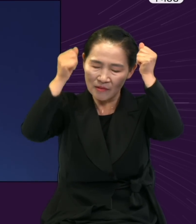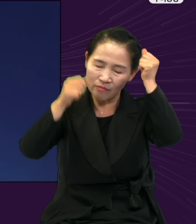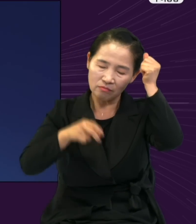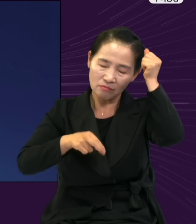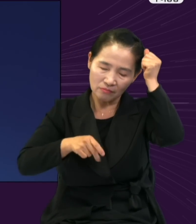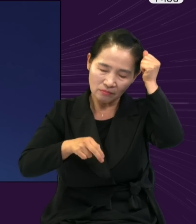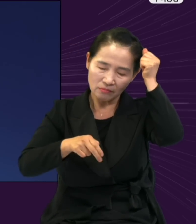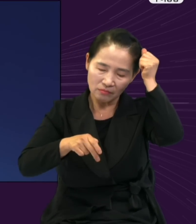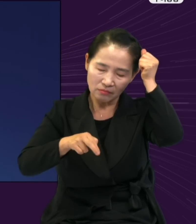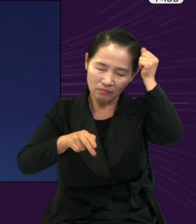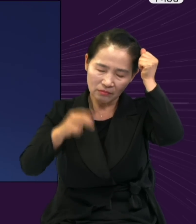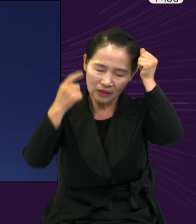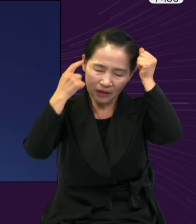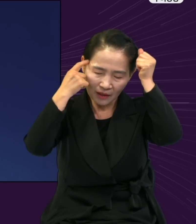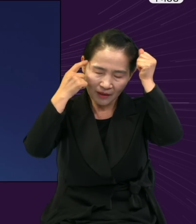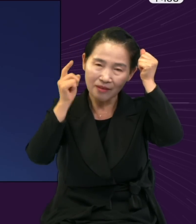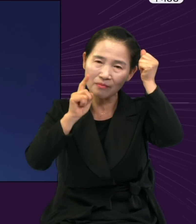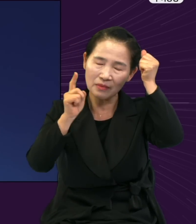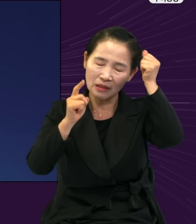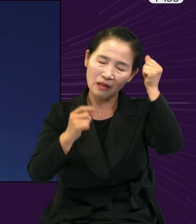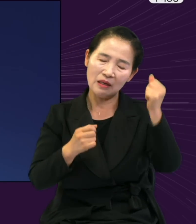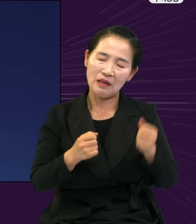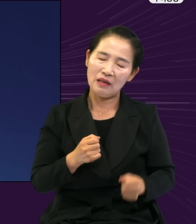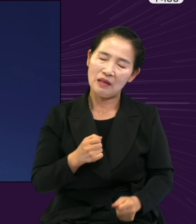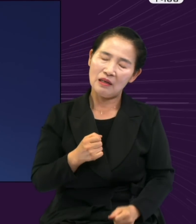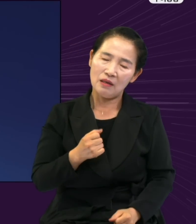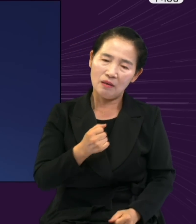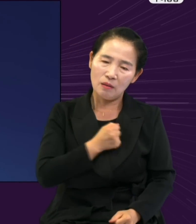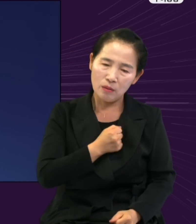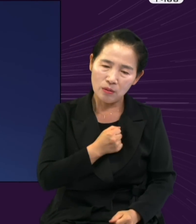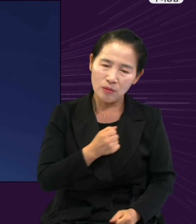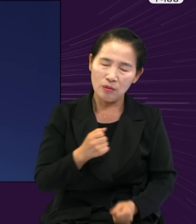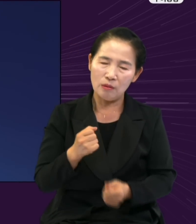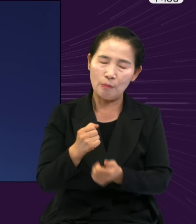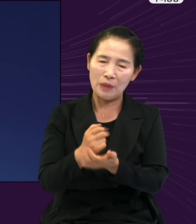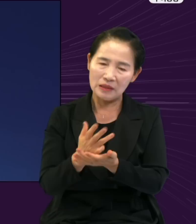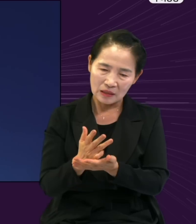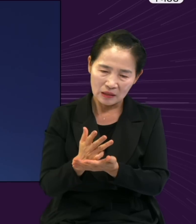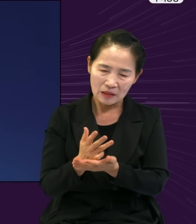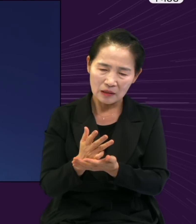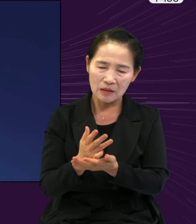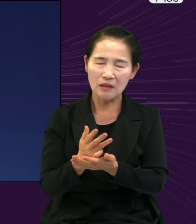했을까요? 자신의 신세와 내가 왜 이렇게 살아야 하나라는